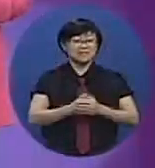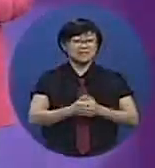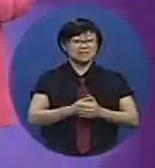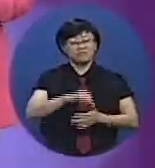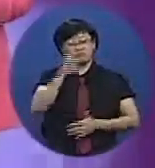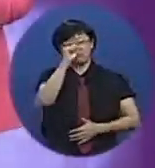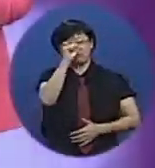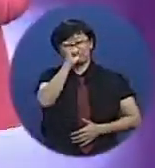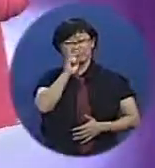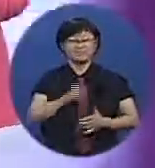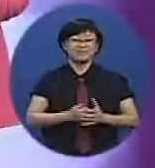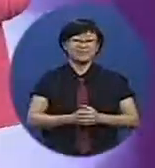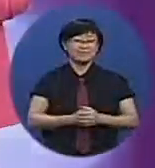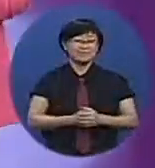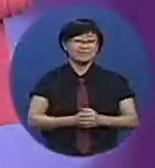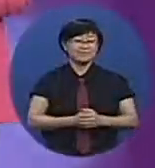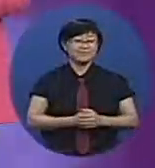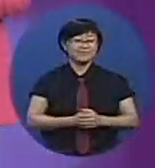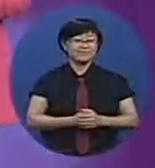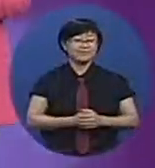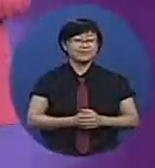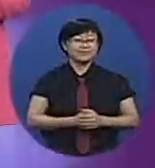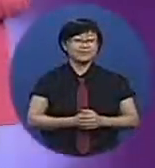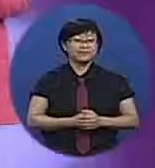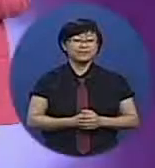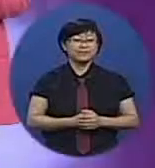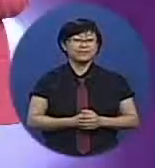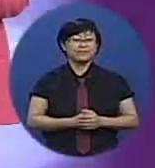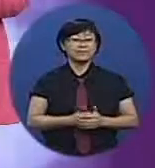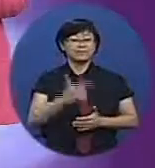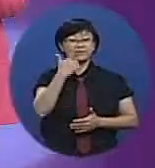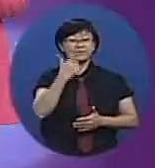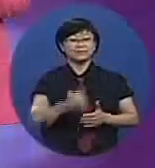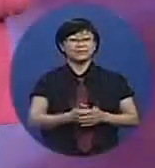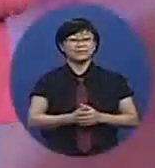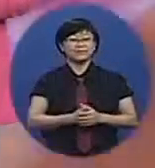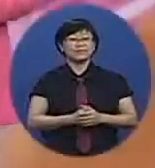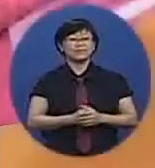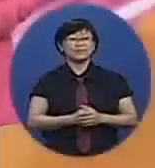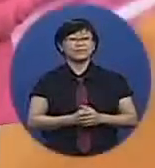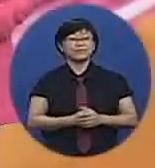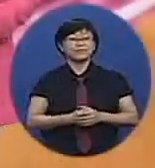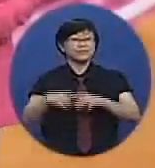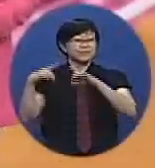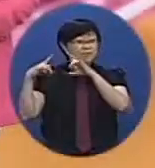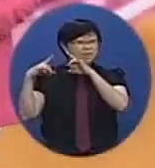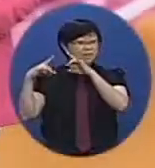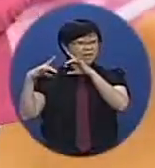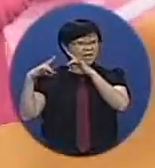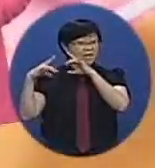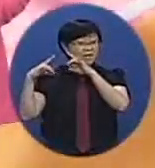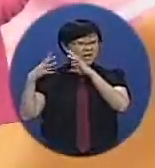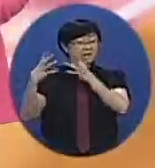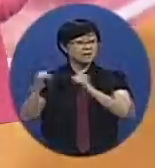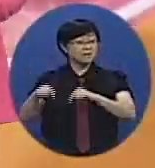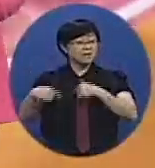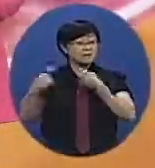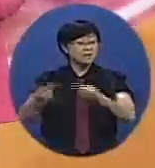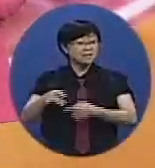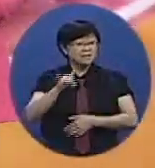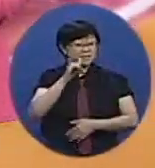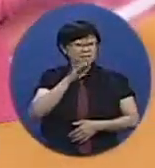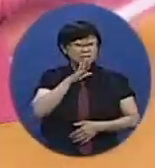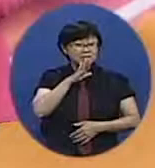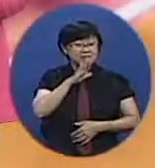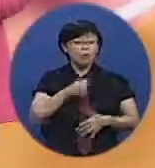날씨가 좋습니다. 아 그러세요? 예. 자, 우리 아버님은 예. 라디오에도 출연을 많이 하셨다고 그러셨는데요.